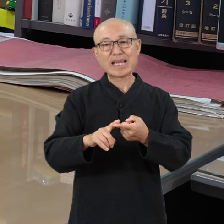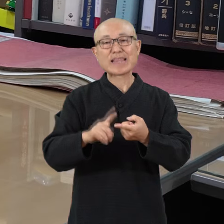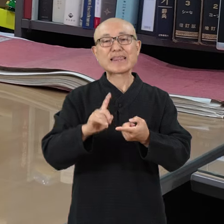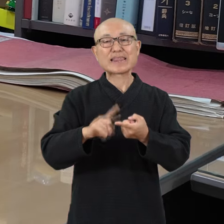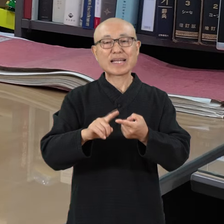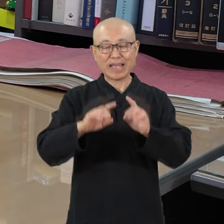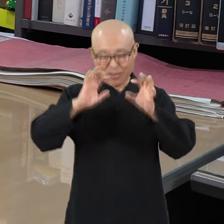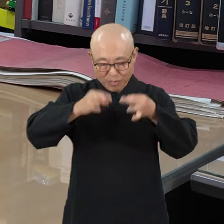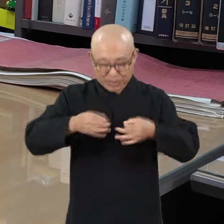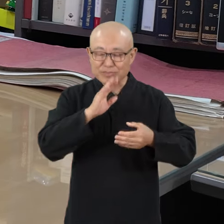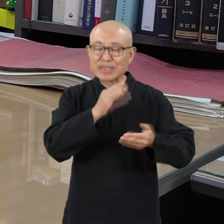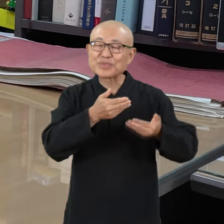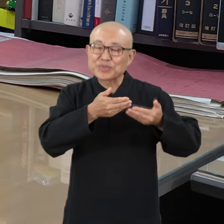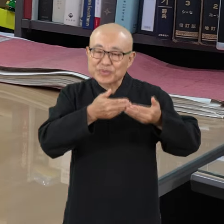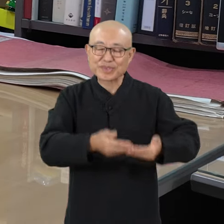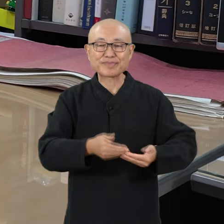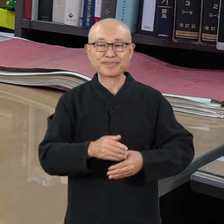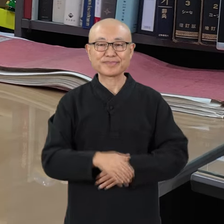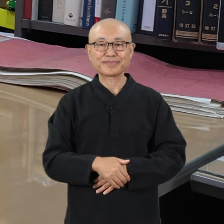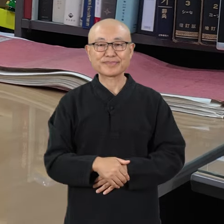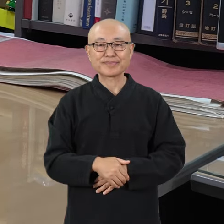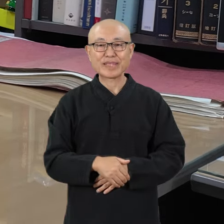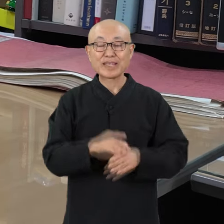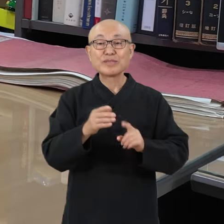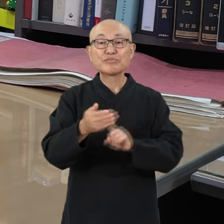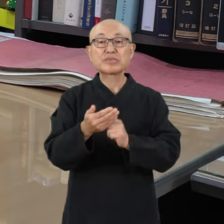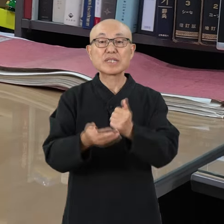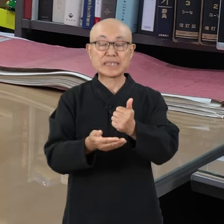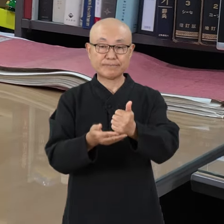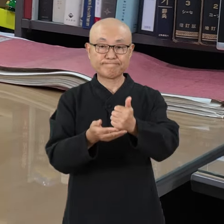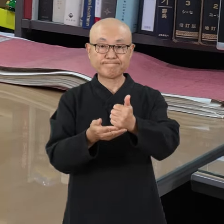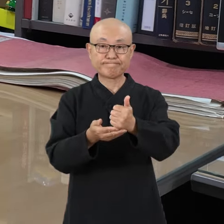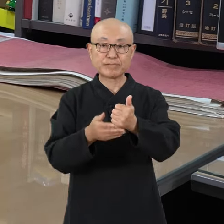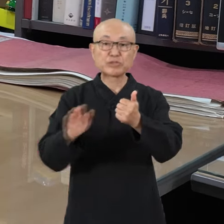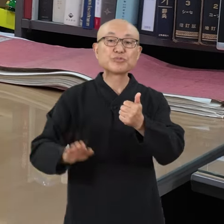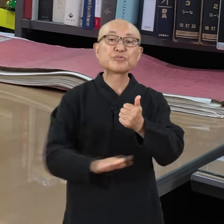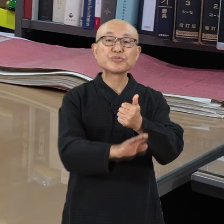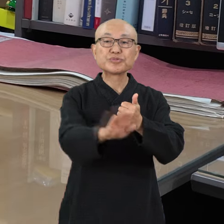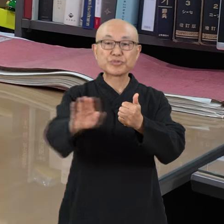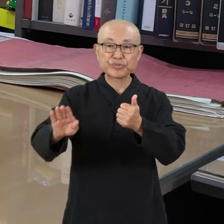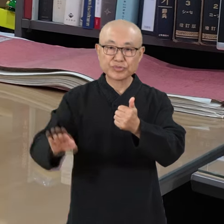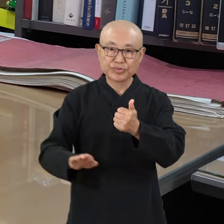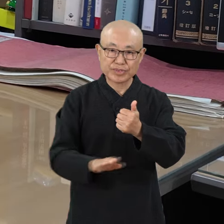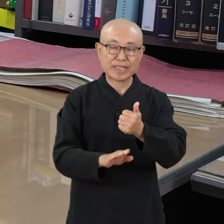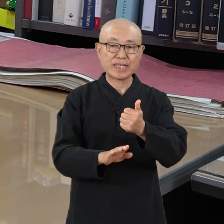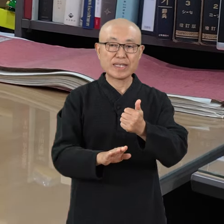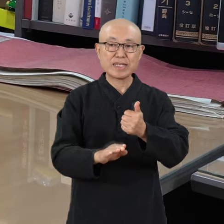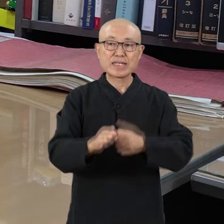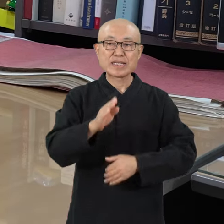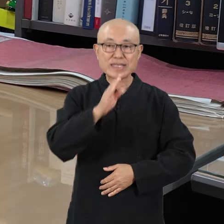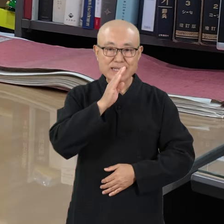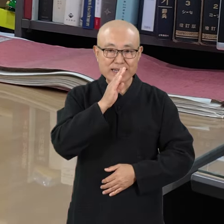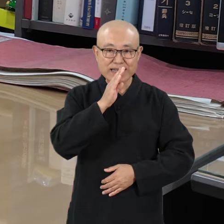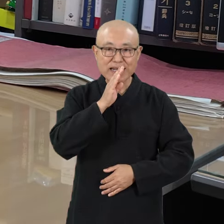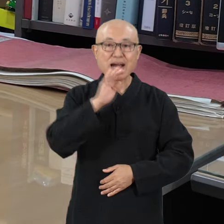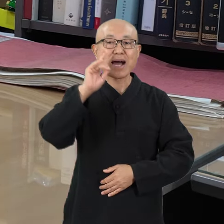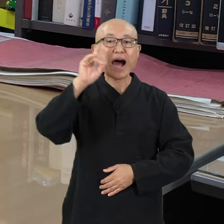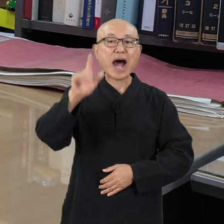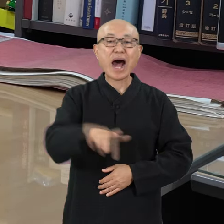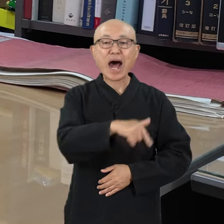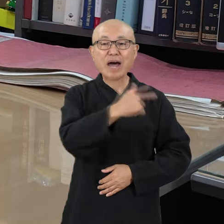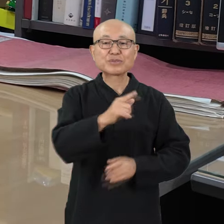중요합니다. 그래서 부처님께서도 우리에게 정말 하루를